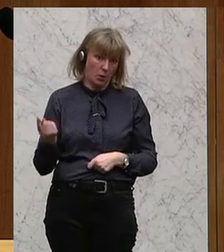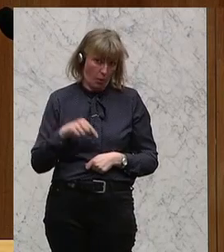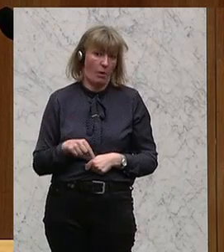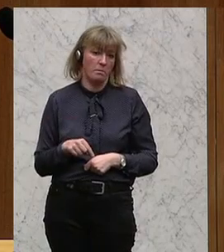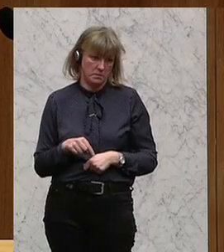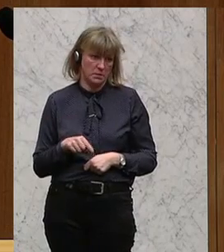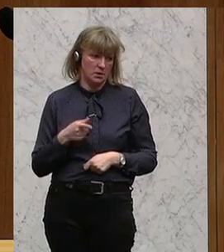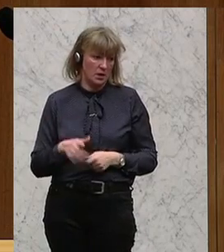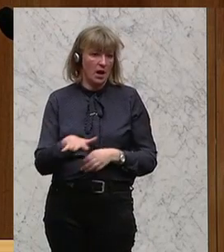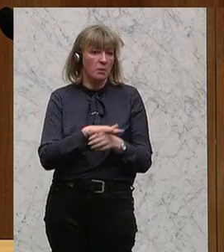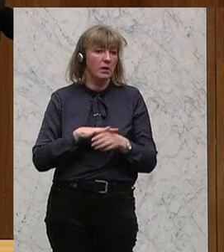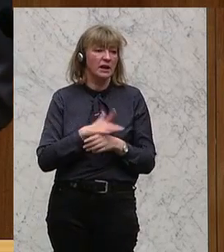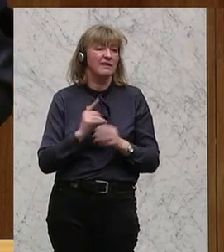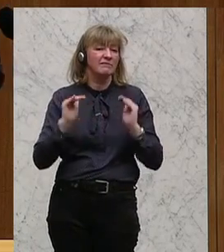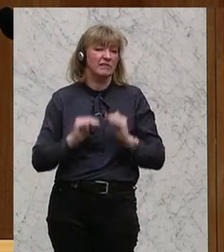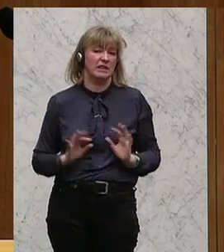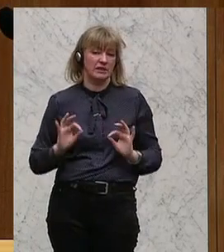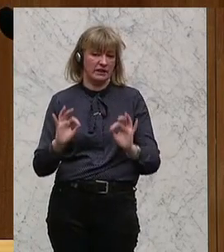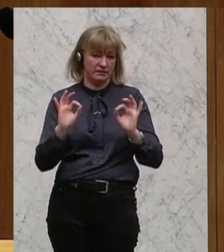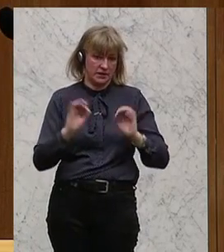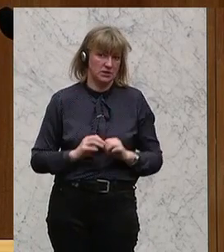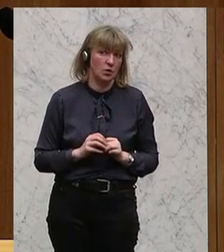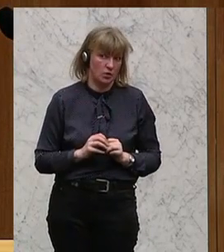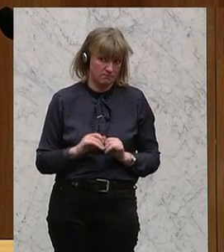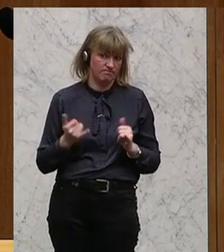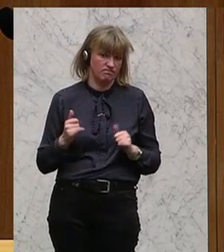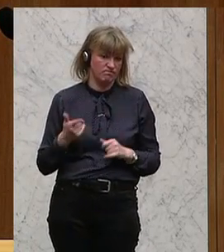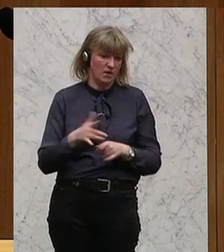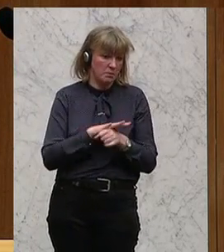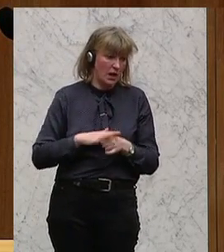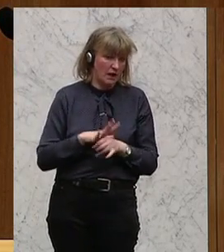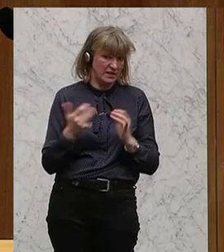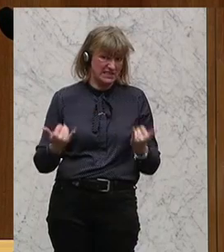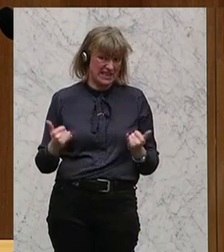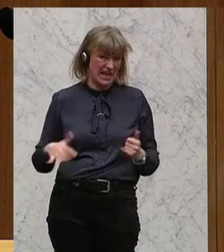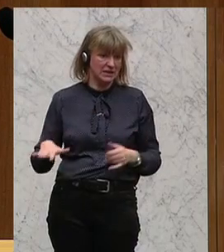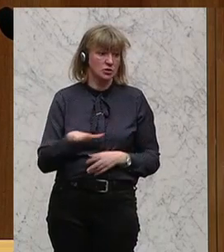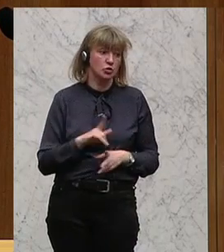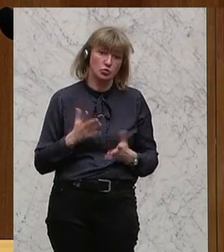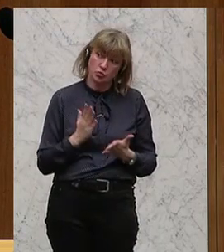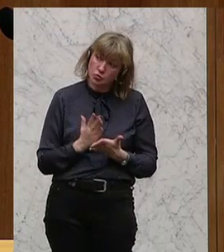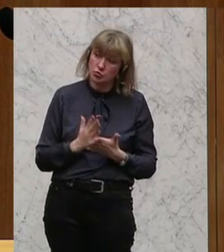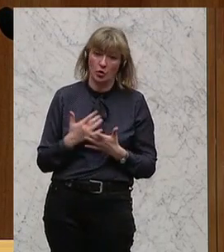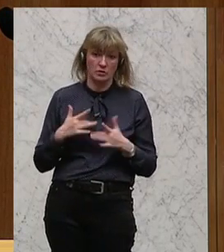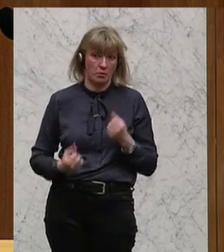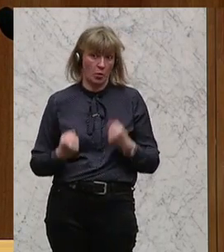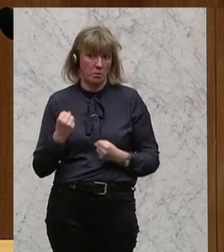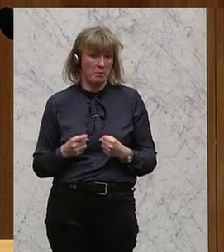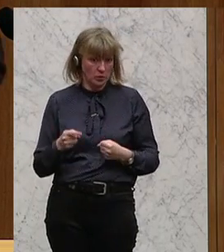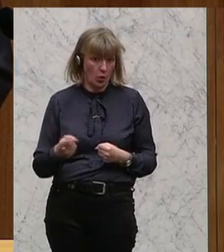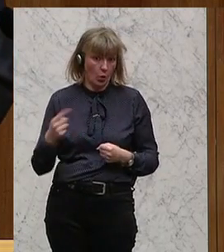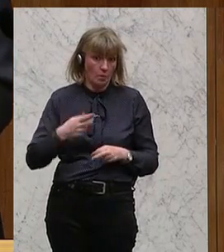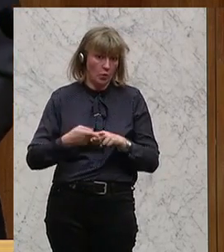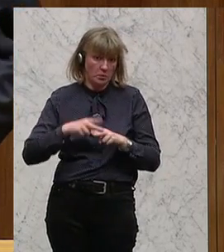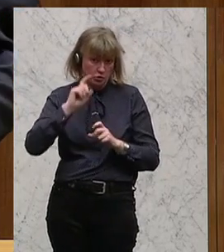genau im Bereich der Geringqualifizierten, genau im Bereich derjenigen, wo wir jetzt schon ganz massive Schwierigkeiten